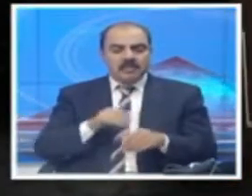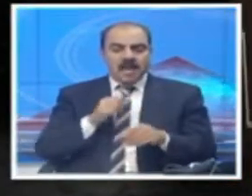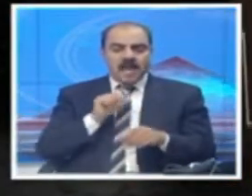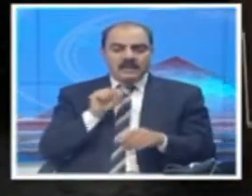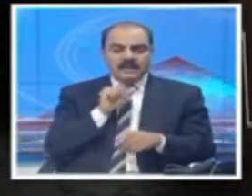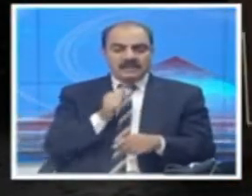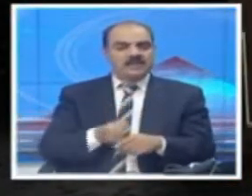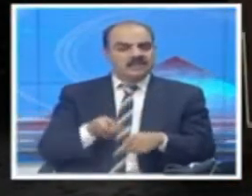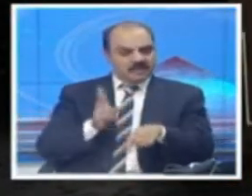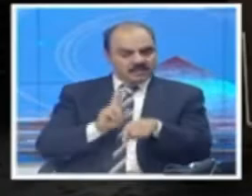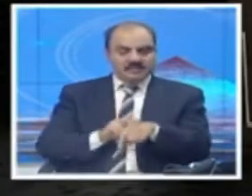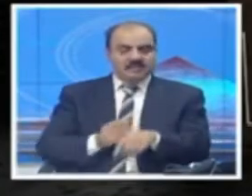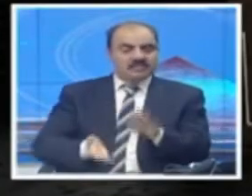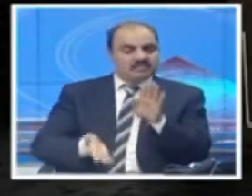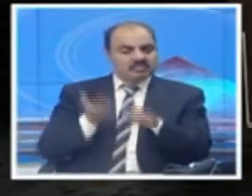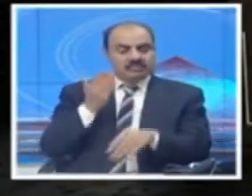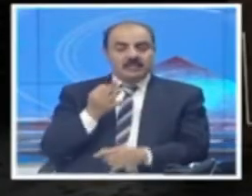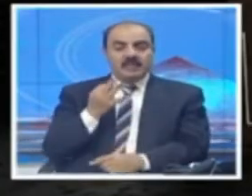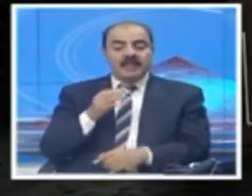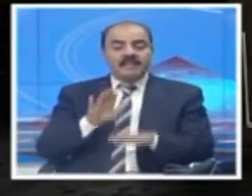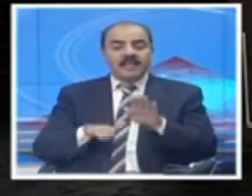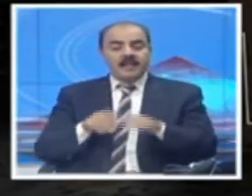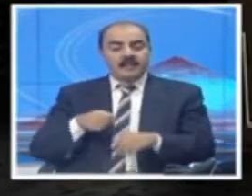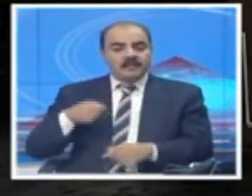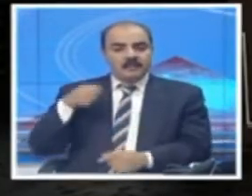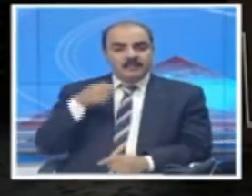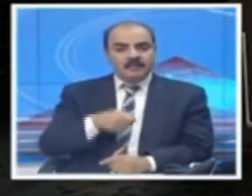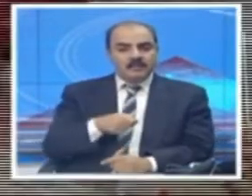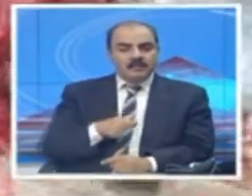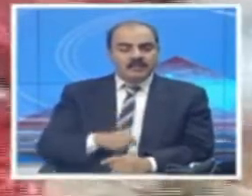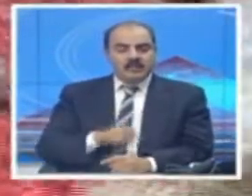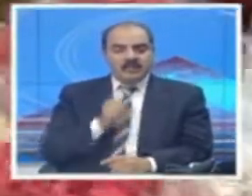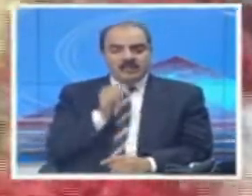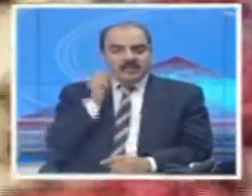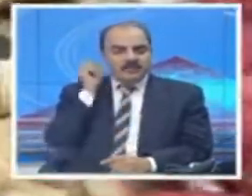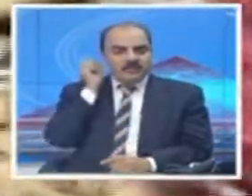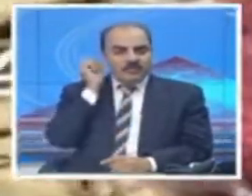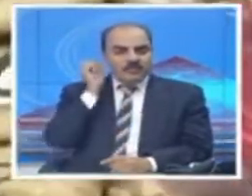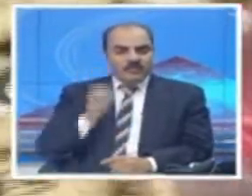الآيس، فضلاً عن أكثر من 3 كيلوغرامات من مخدر الأفيون.